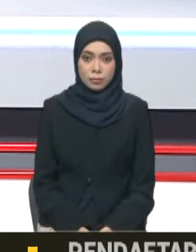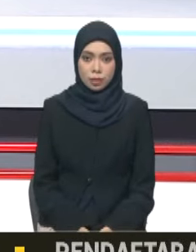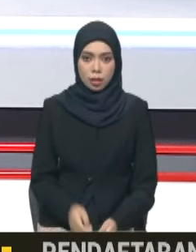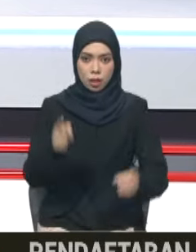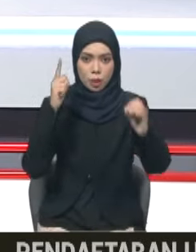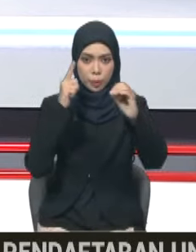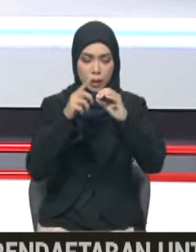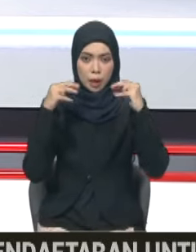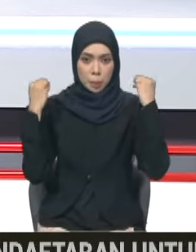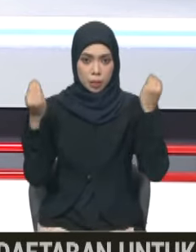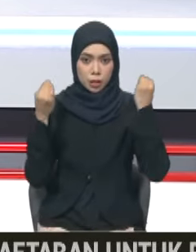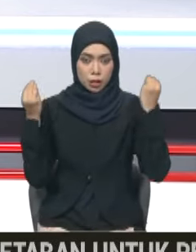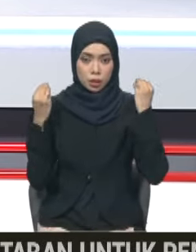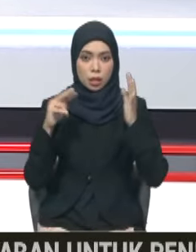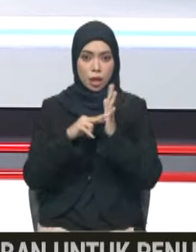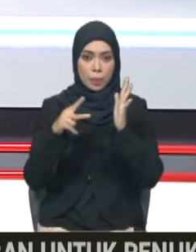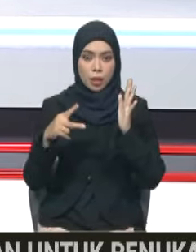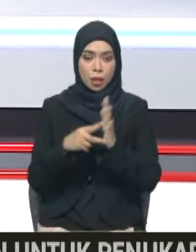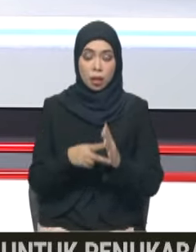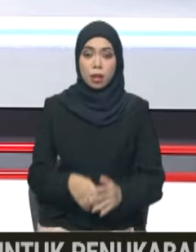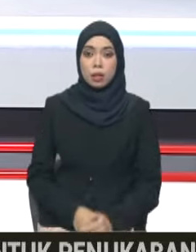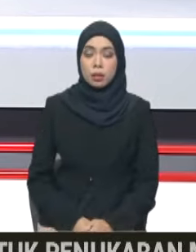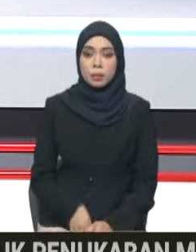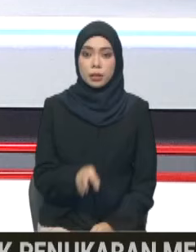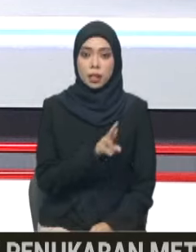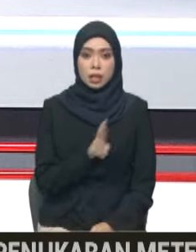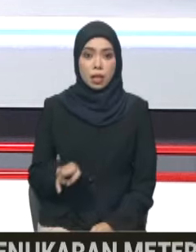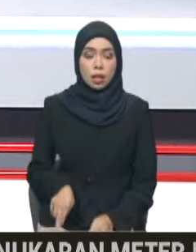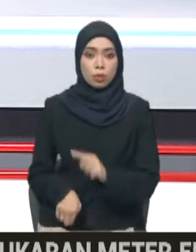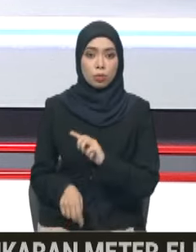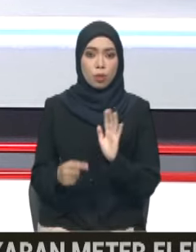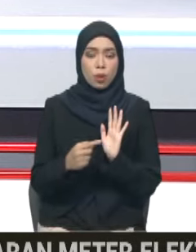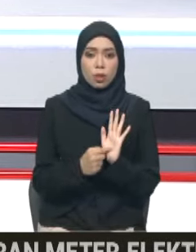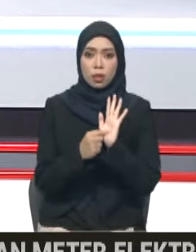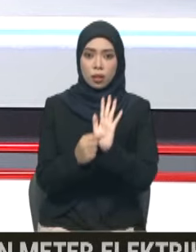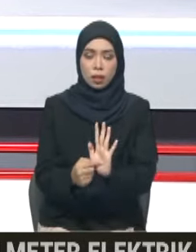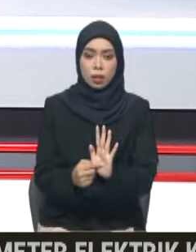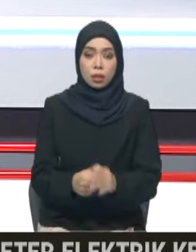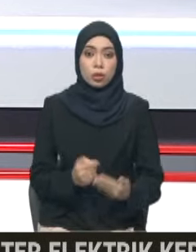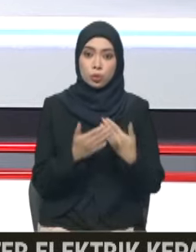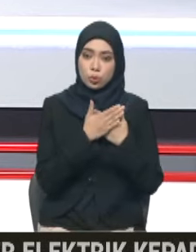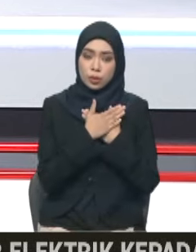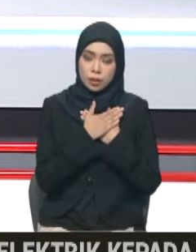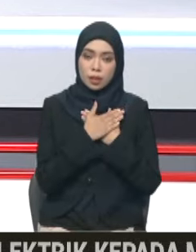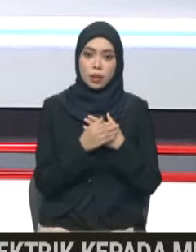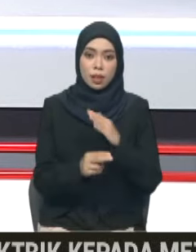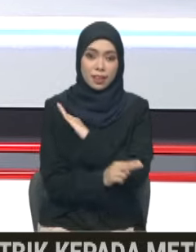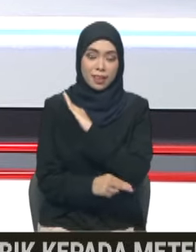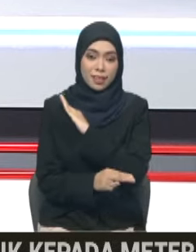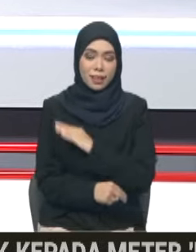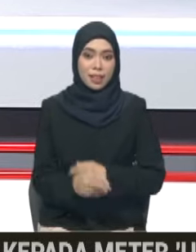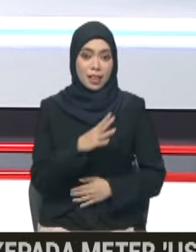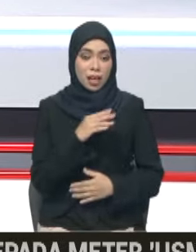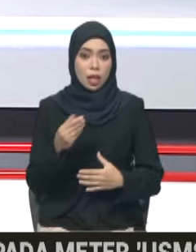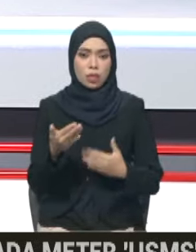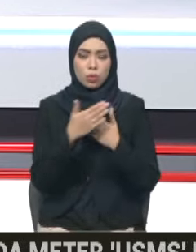Objektif Majlis Memaknai Keberajaan diadakan sebagai tanda semangat patriotik dan menzahirkan kecintaan rakyat